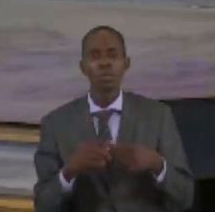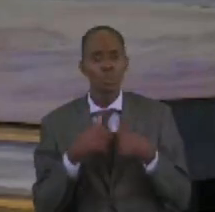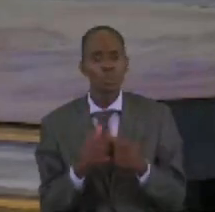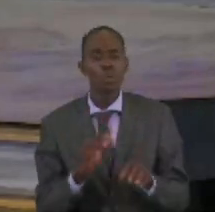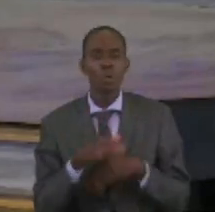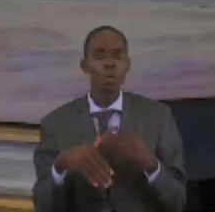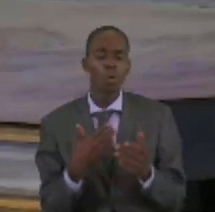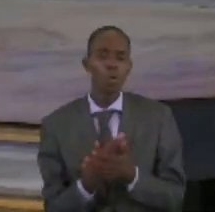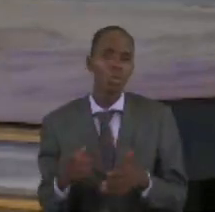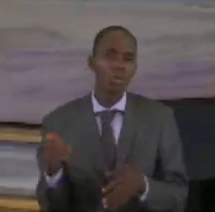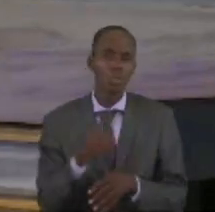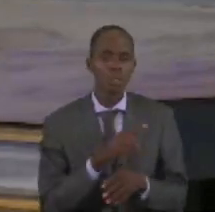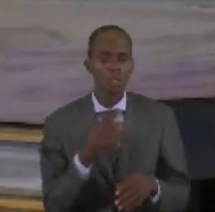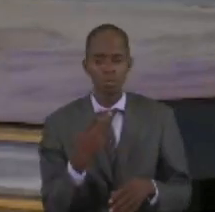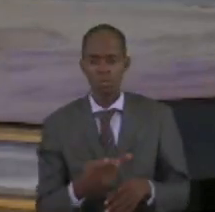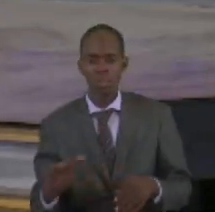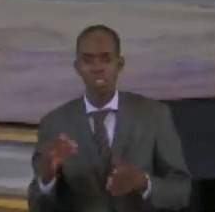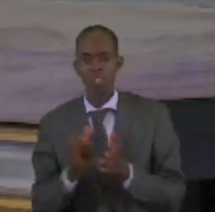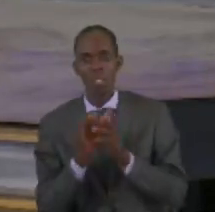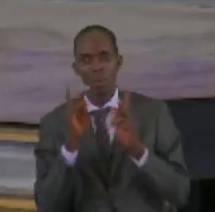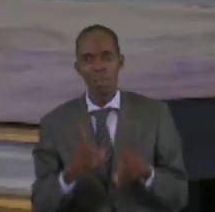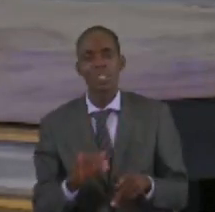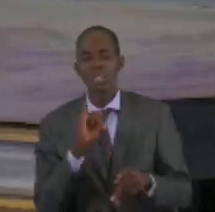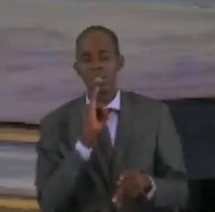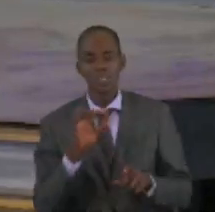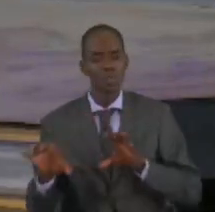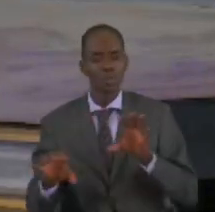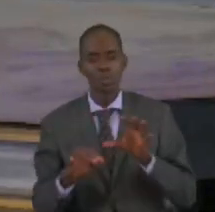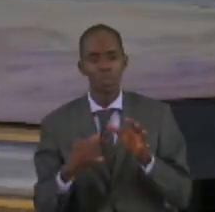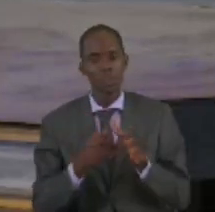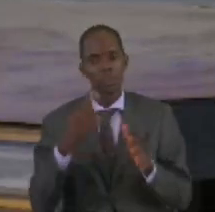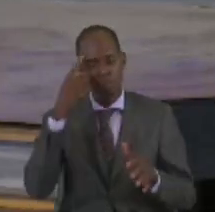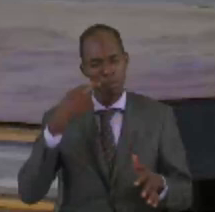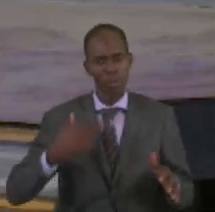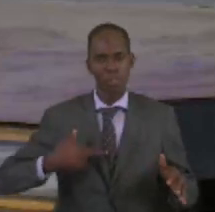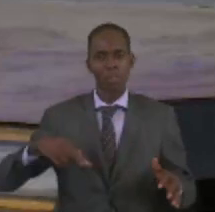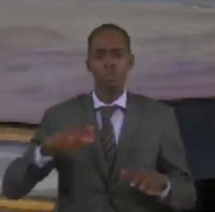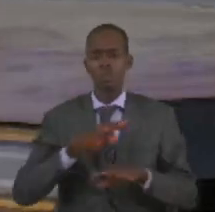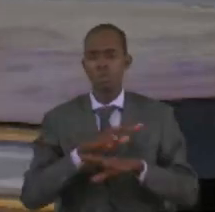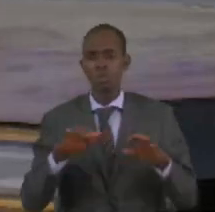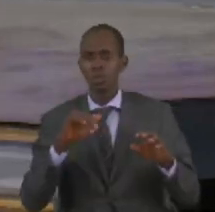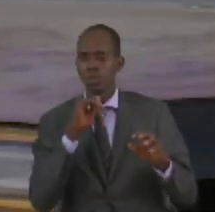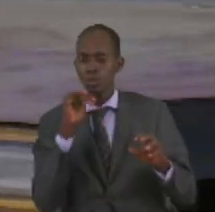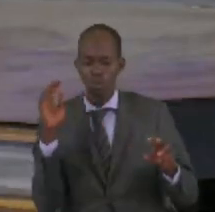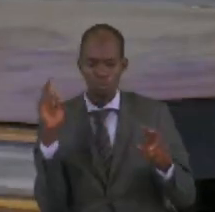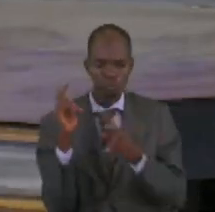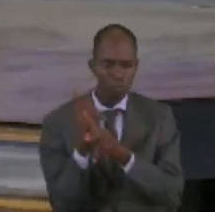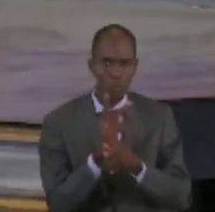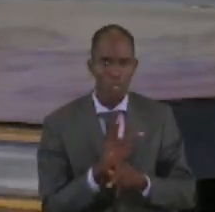gens perdent leur bien, la personne agit pour la religion et